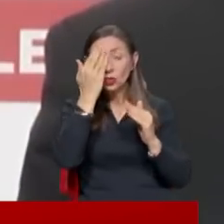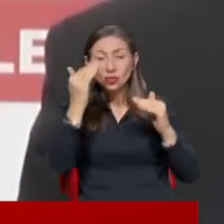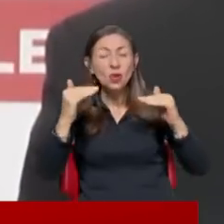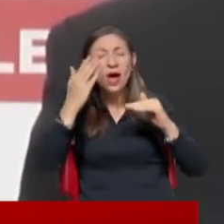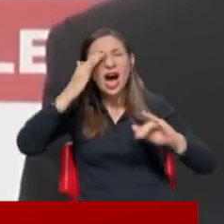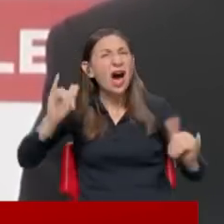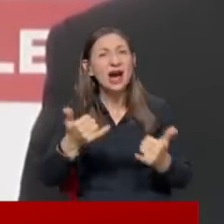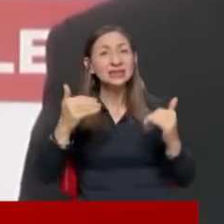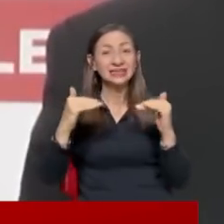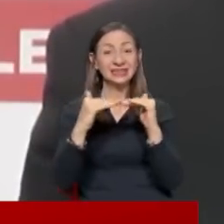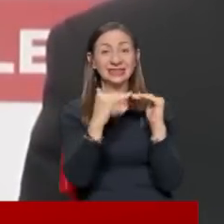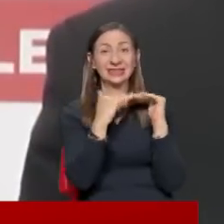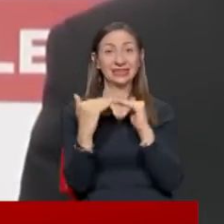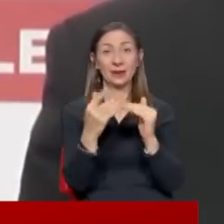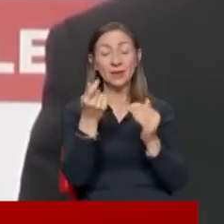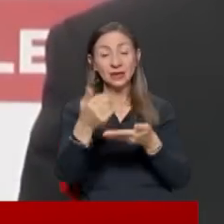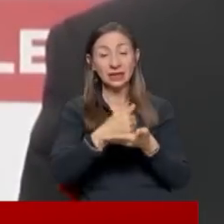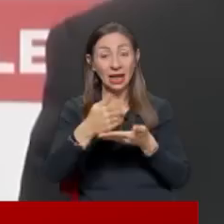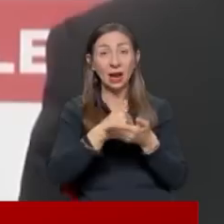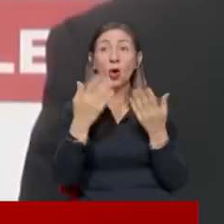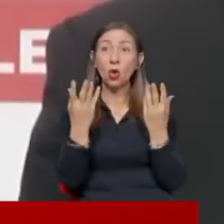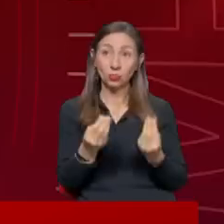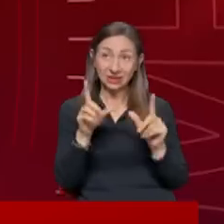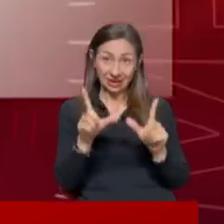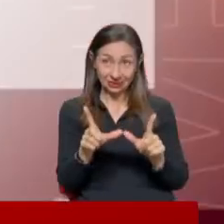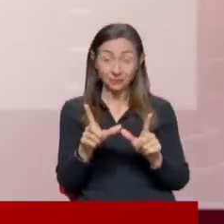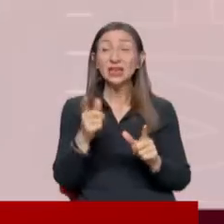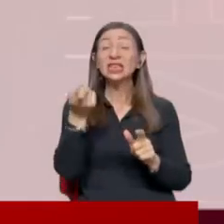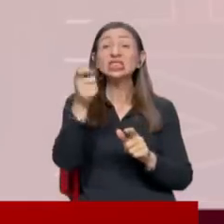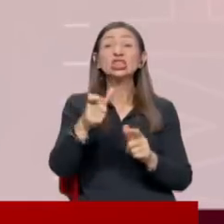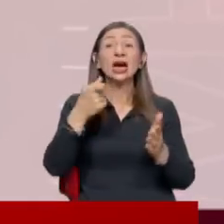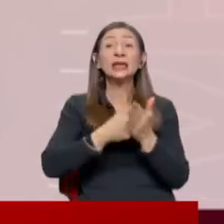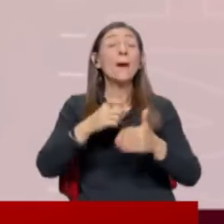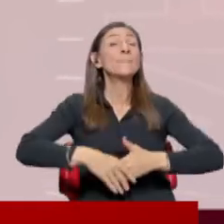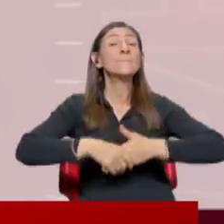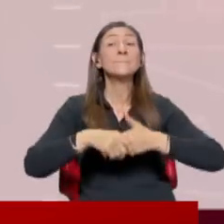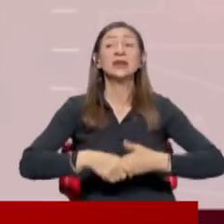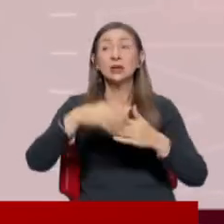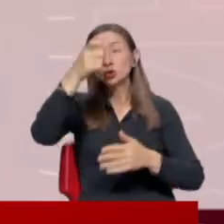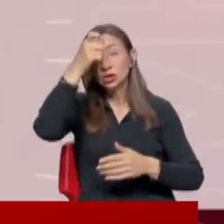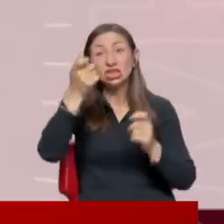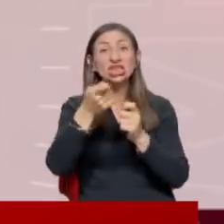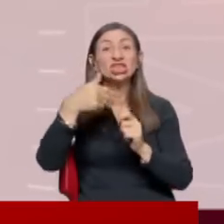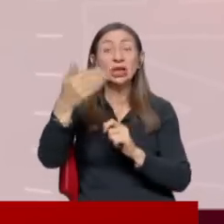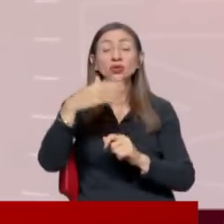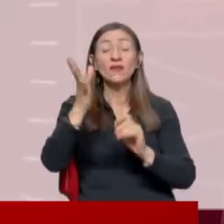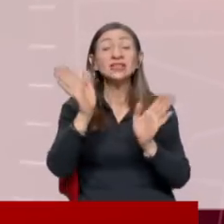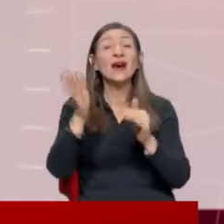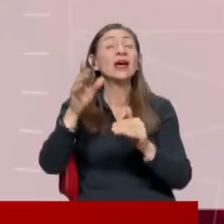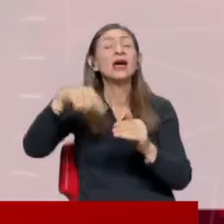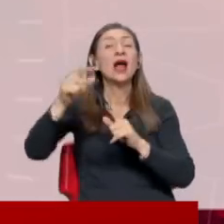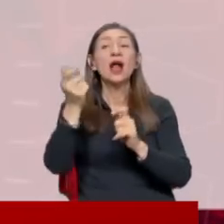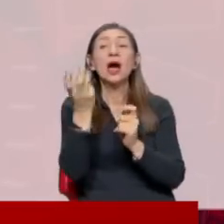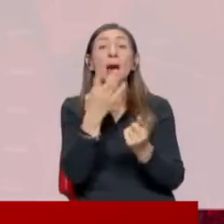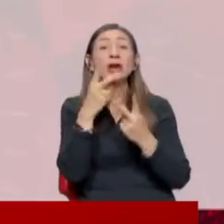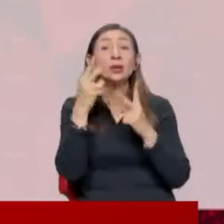sınırı kadar bir gelir girebilmesi sağlanmalıdır. İşçi adına ise pazarlık masasındaki Türk İş dışında pek çok kesimden rakam